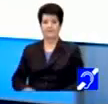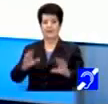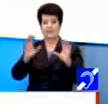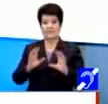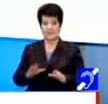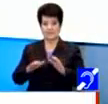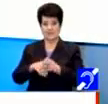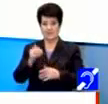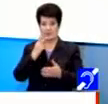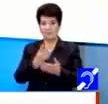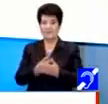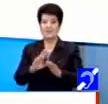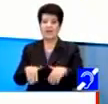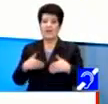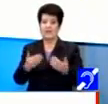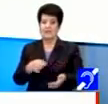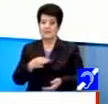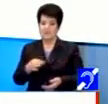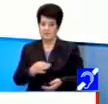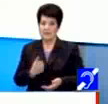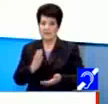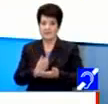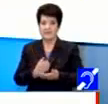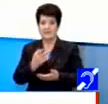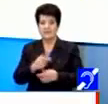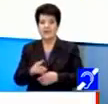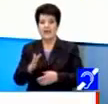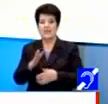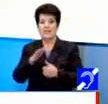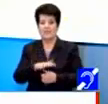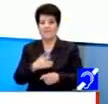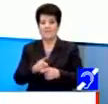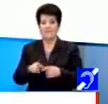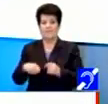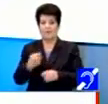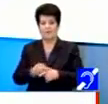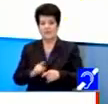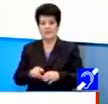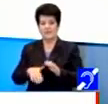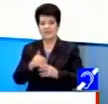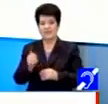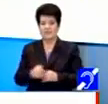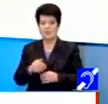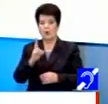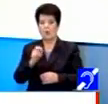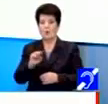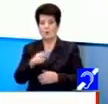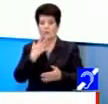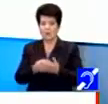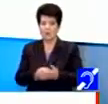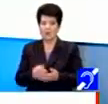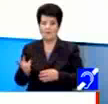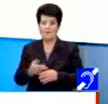Legislația electorală în privința candidaților independenți este ambiguă și defavorizează pe cei ce vor să ia parte la alegeri pe cont propriu, fără susținerea